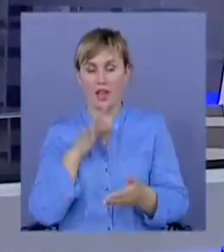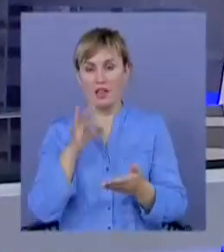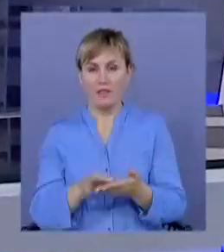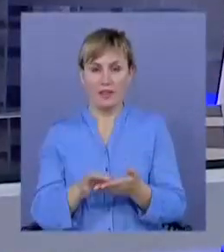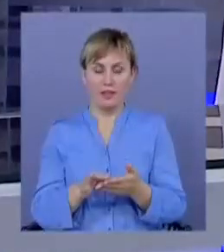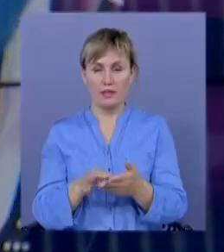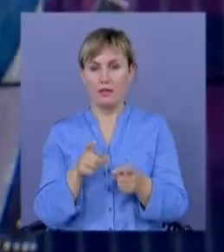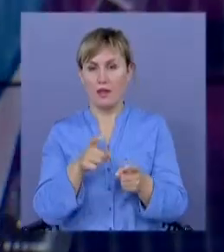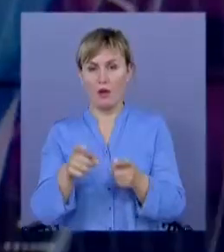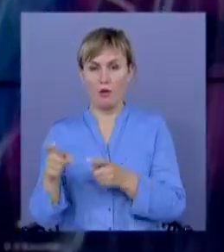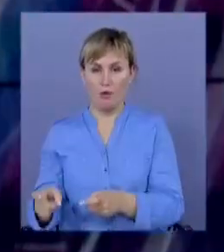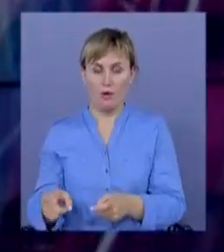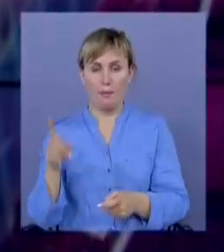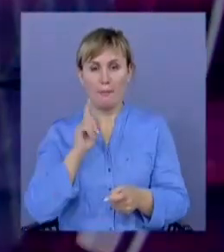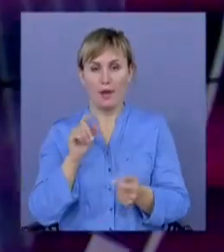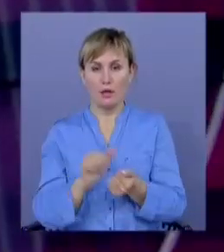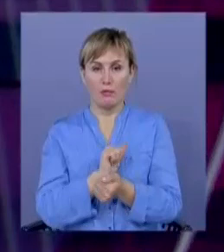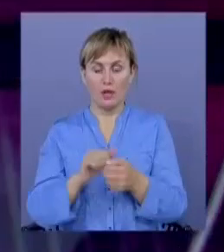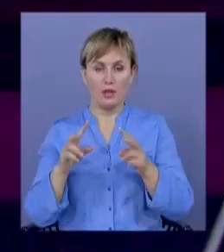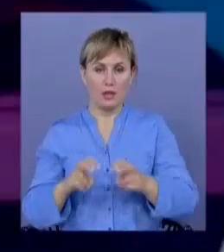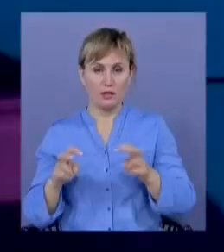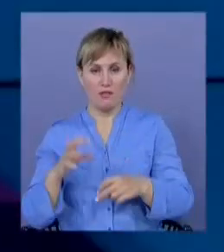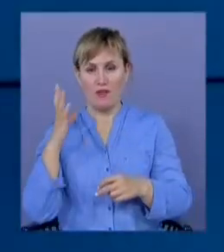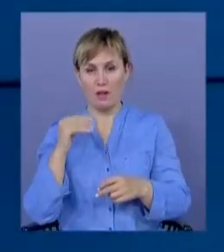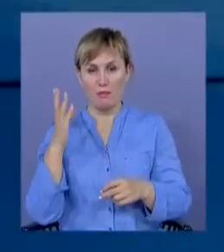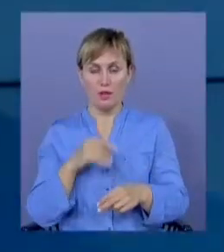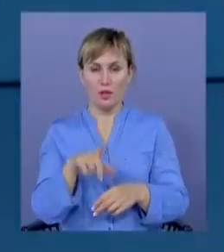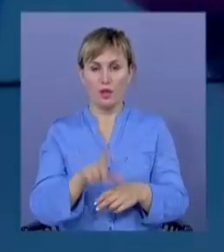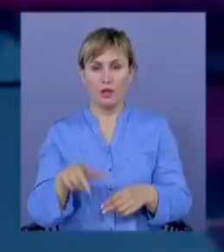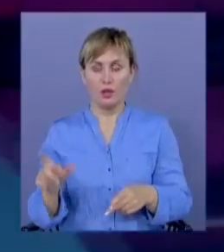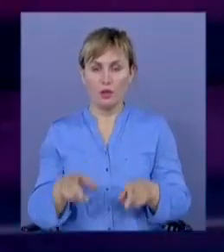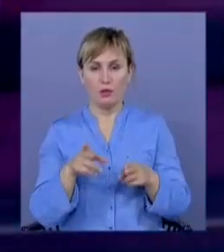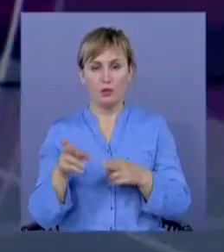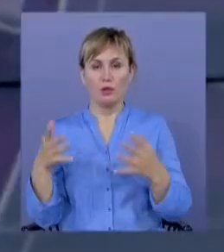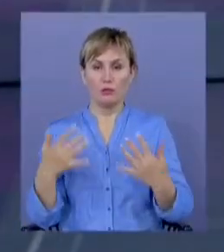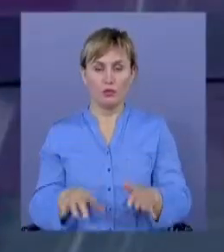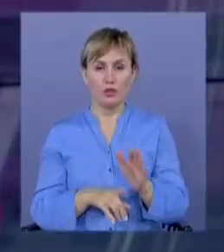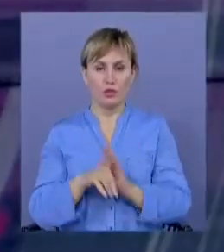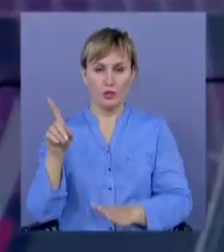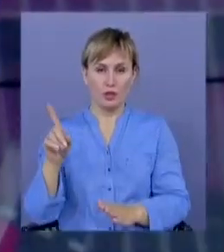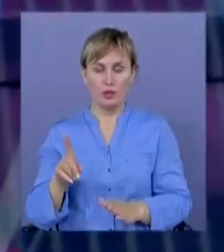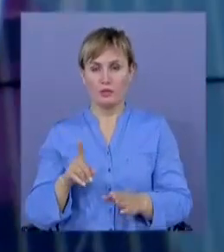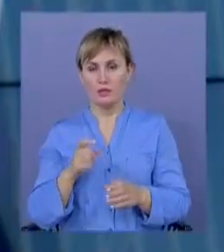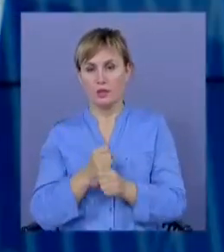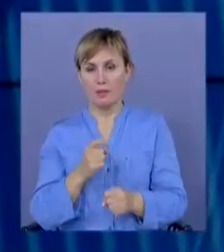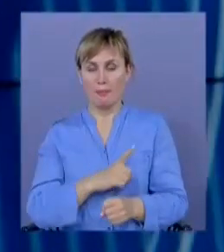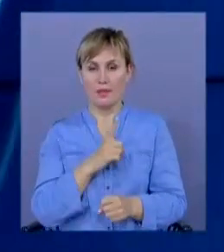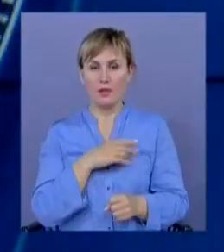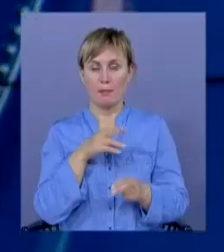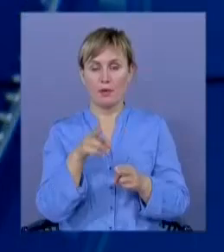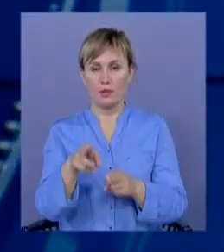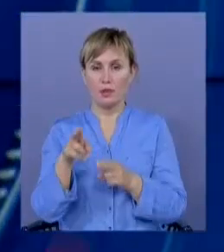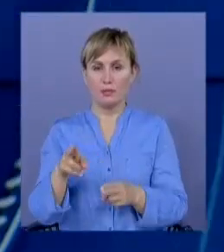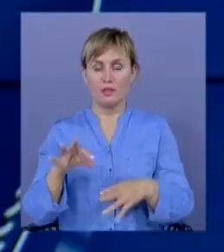огонь на поражение. Пока документ рассматривают, в Алматы сотрудники охотзоопрома уже начали оттачивать мастерство по стрельбе.